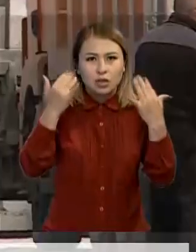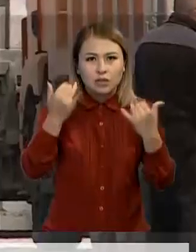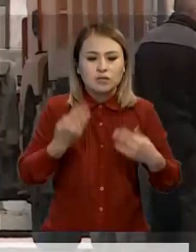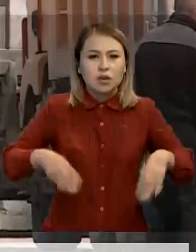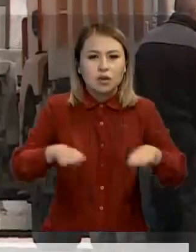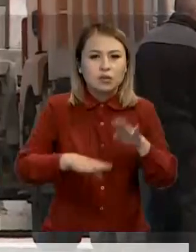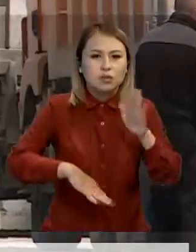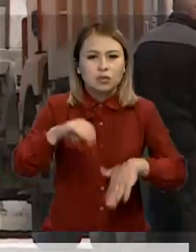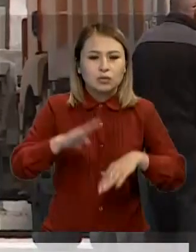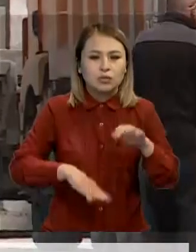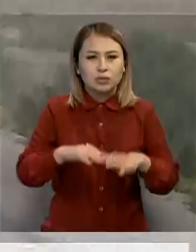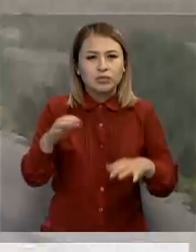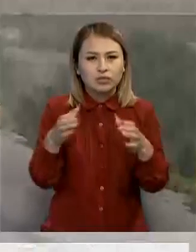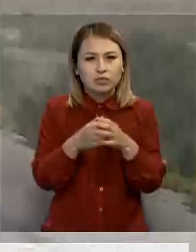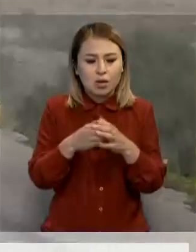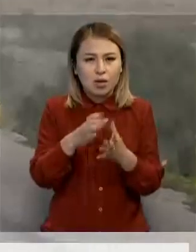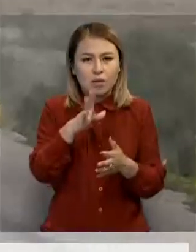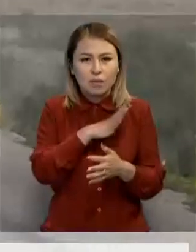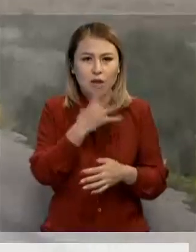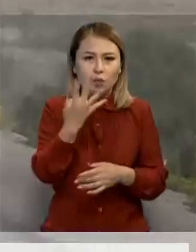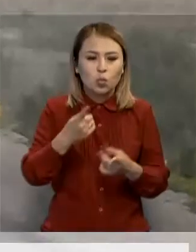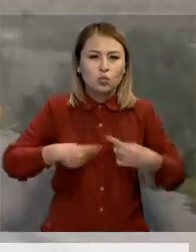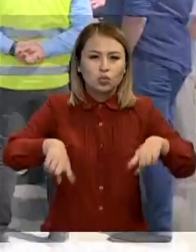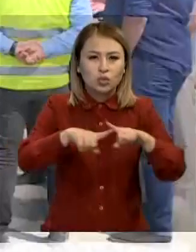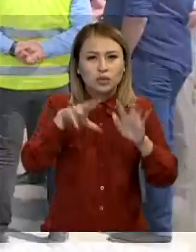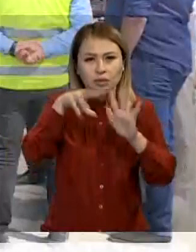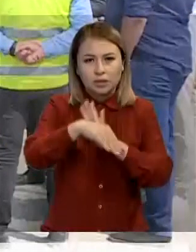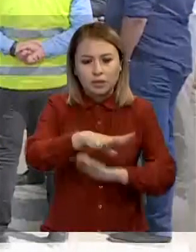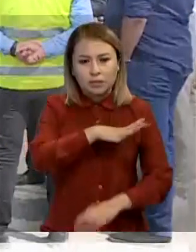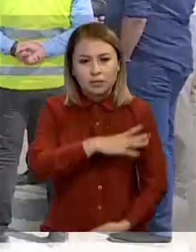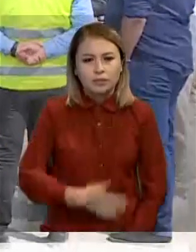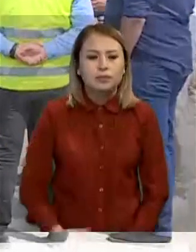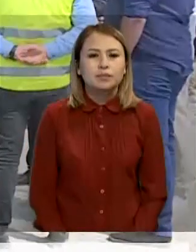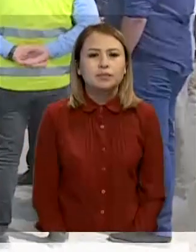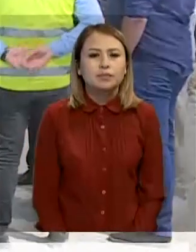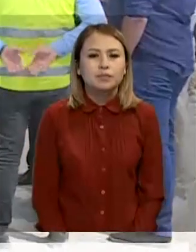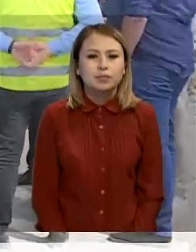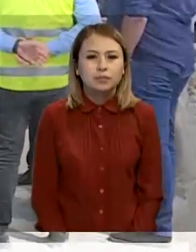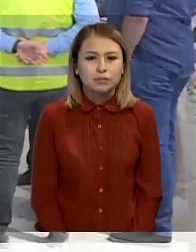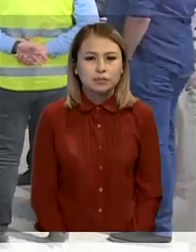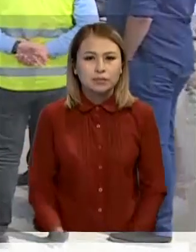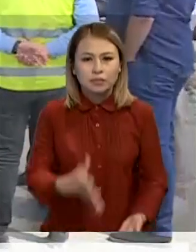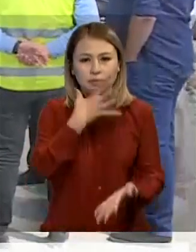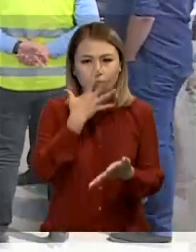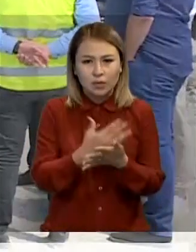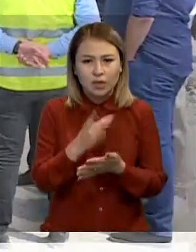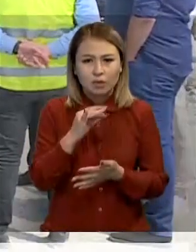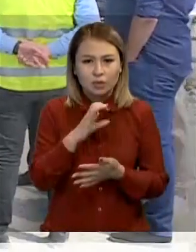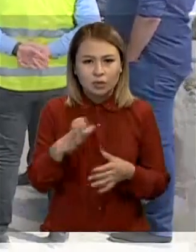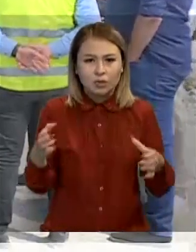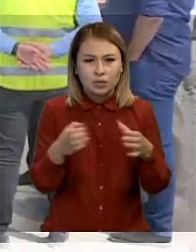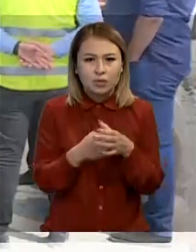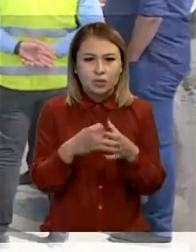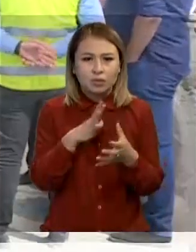қолдарындағы барлық техника мен адам күшін осы аралықтағы 4 учаскеге жұмылдырған. Өзіміздің ресурстармен, өзіміздің күшпен, фирманың күшімен салып